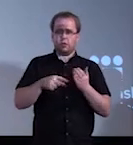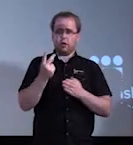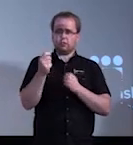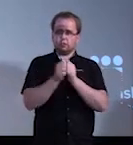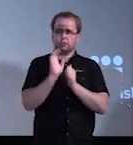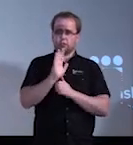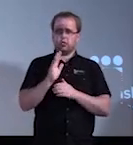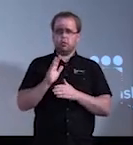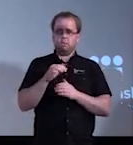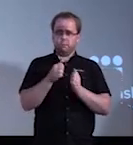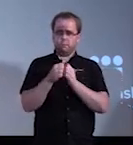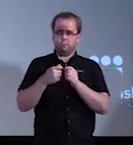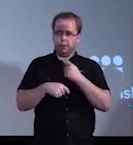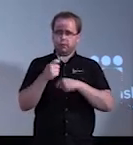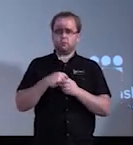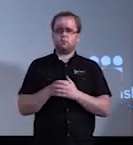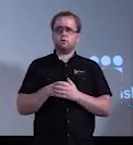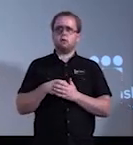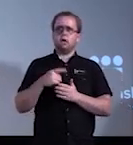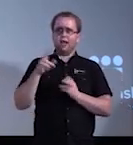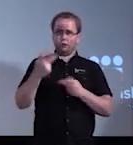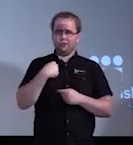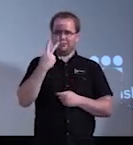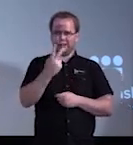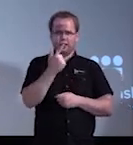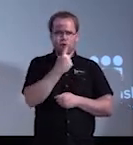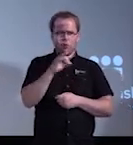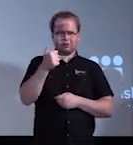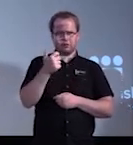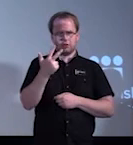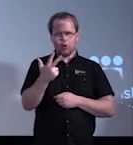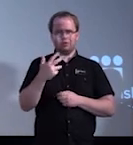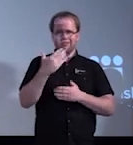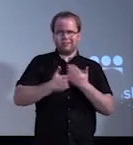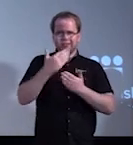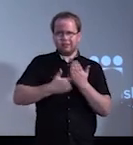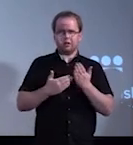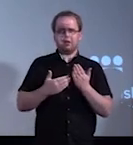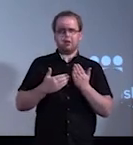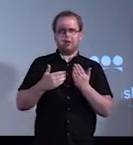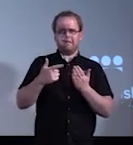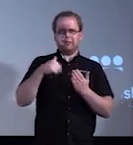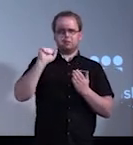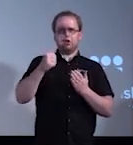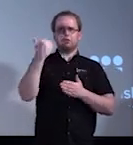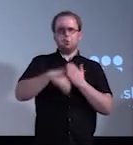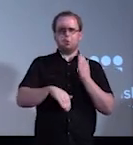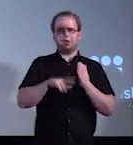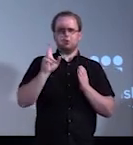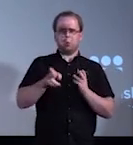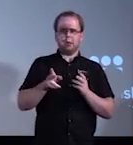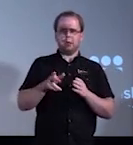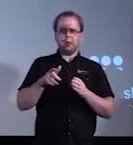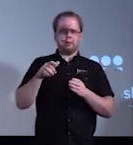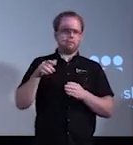det enda jag ser i 168 sidors departementsskrivelse om framtidens filmpolitik, är att vi ska sluta öronmärka pengar